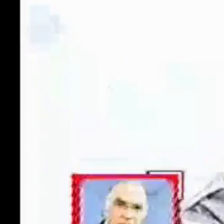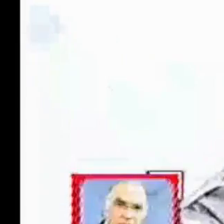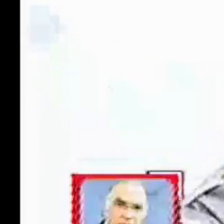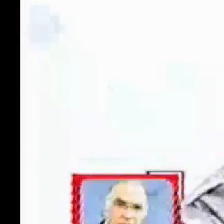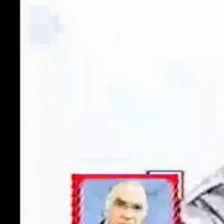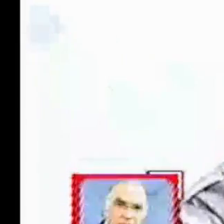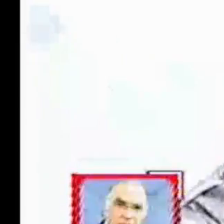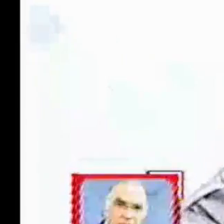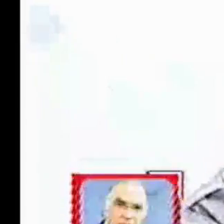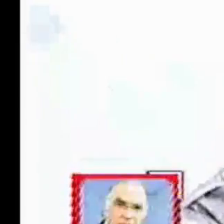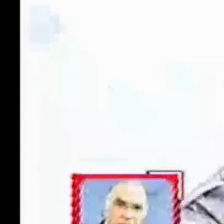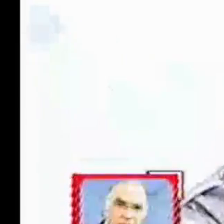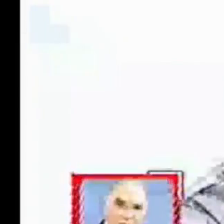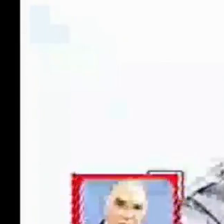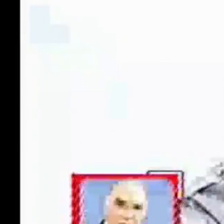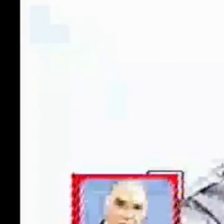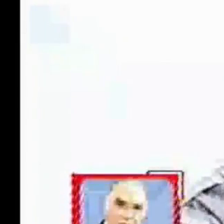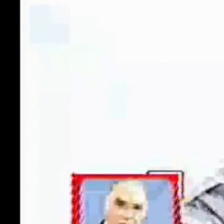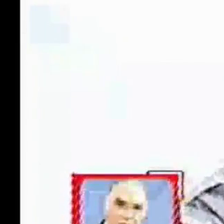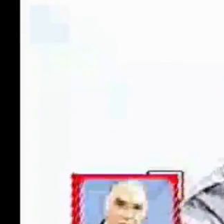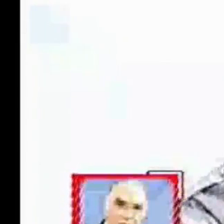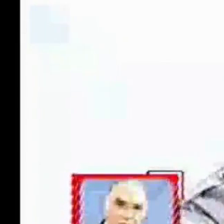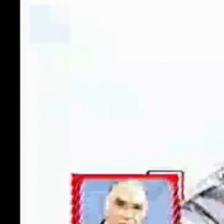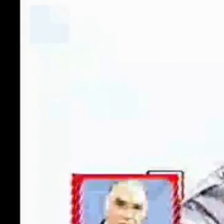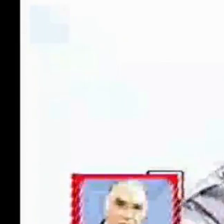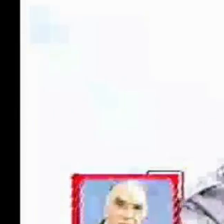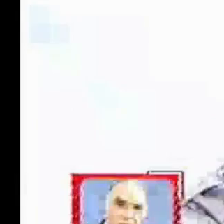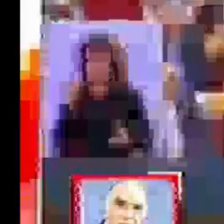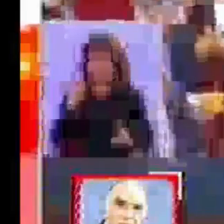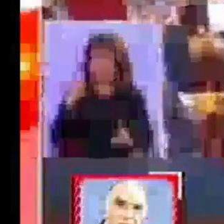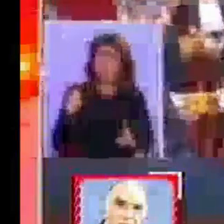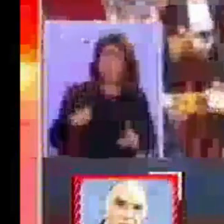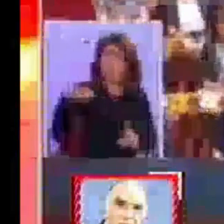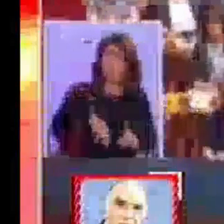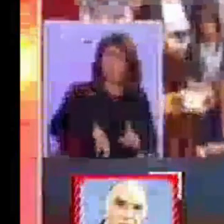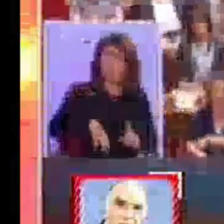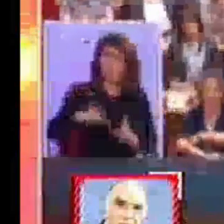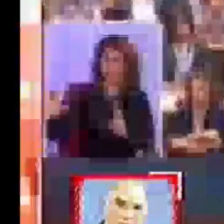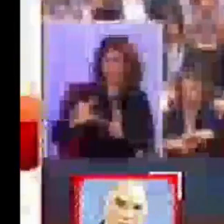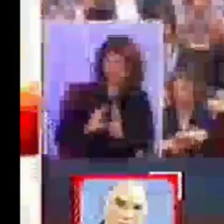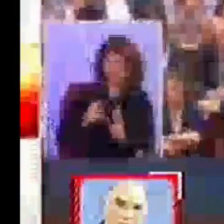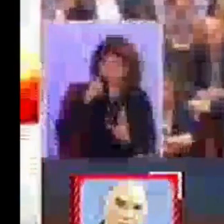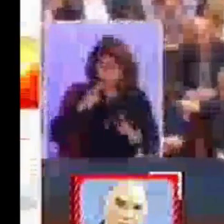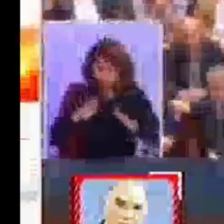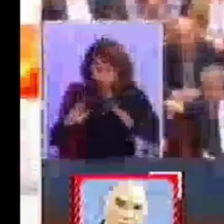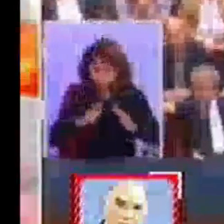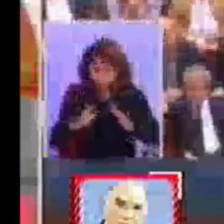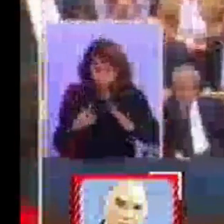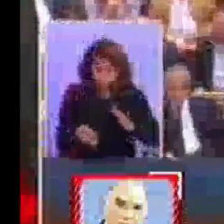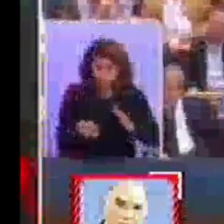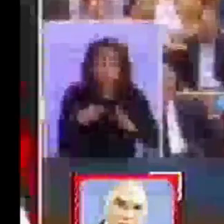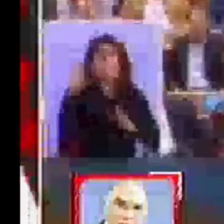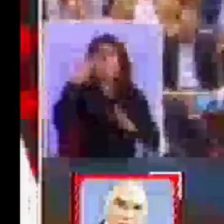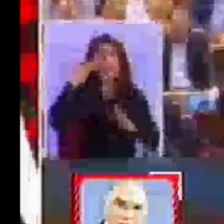κάνετε? Εμείς είμαστε πολύ καλά, εσείς πώς είστε? Δόξα τω Θεώ. Αυτό από λέμε, υγεία. Αυτό από λέμε υγεία. Και εμείς. Δόξα τω Θεώ από υγεία.